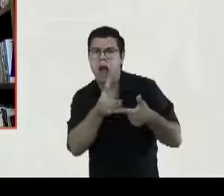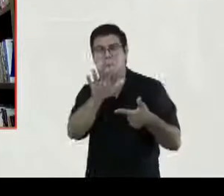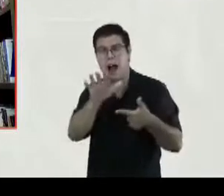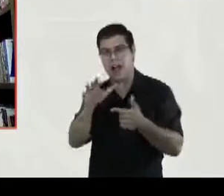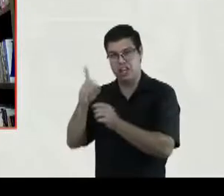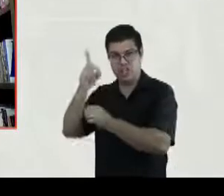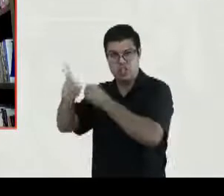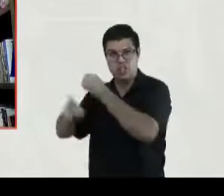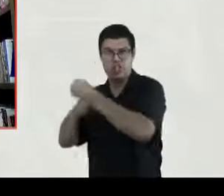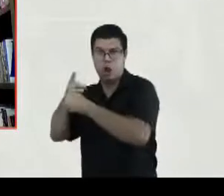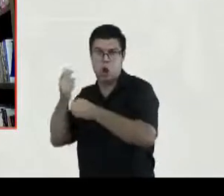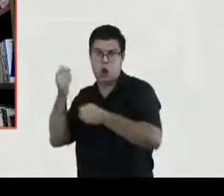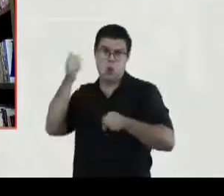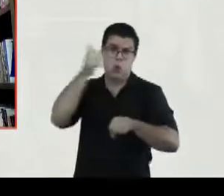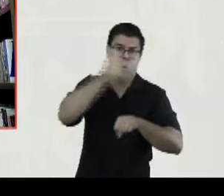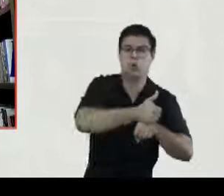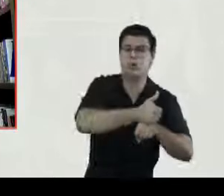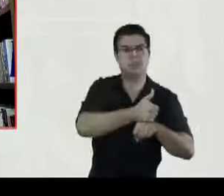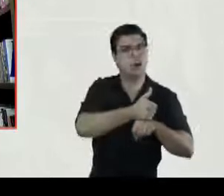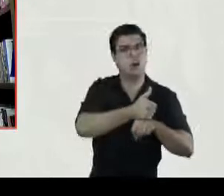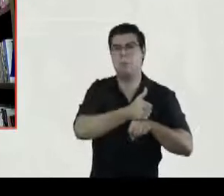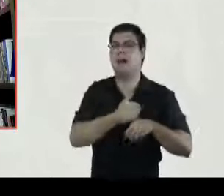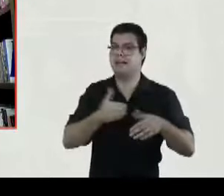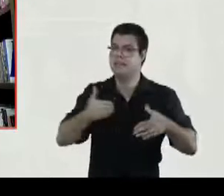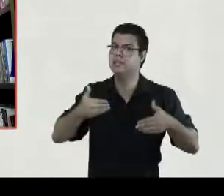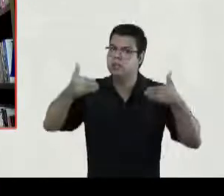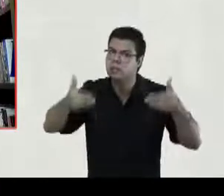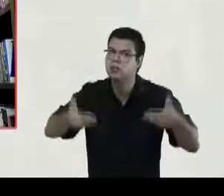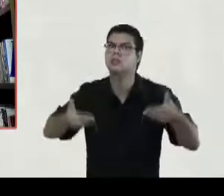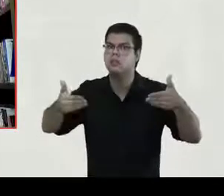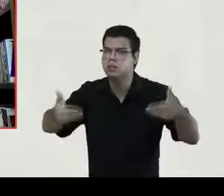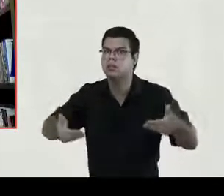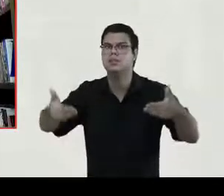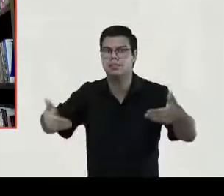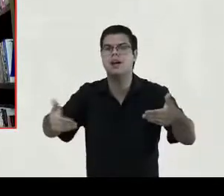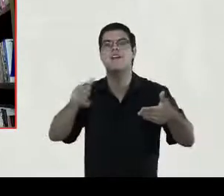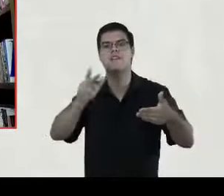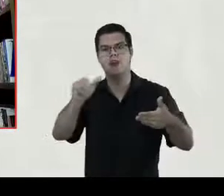seinem Gewicht gegeneinander ausgewogen werden.